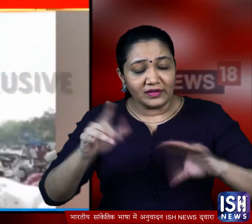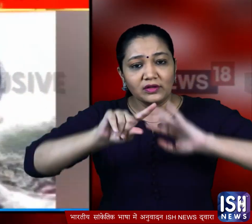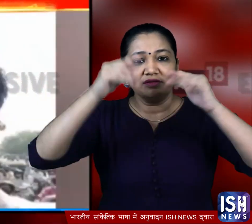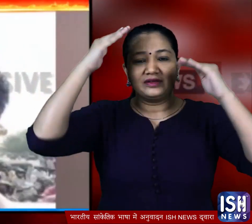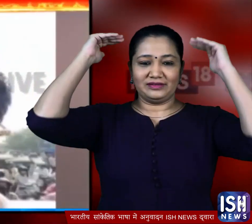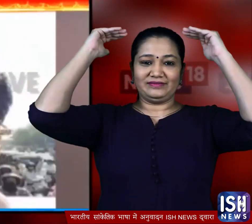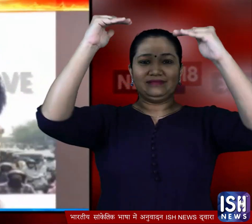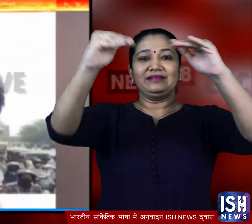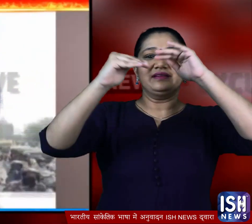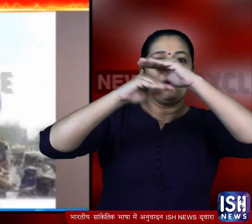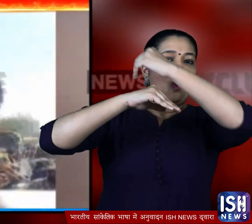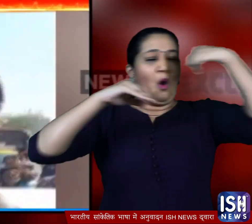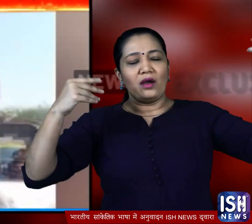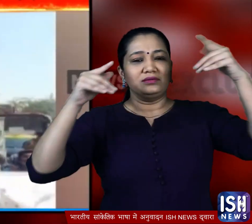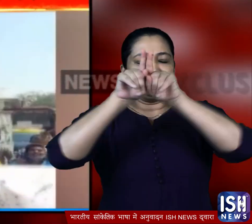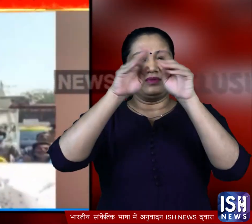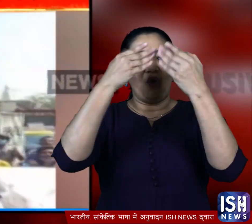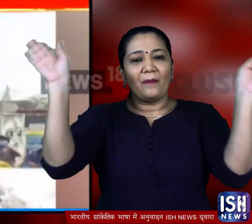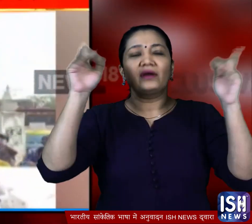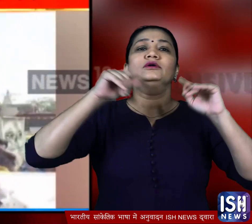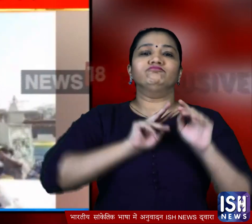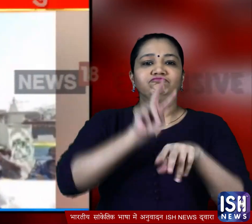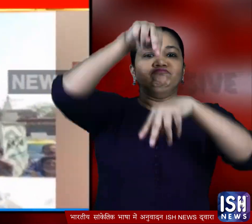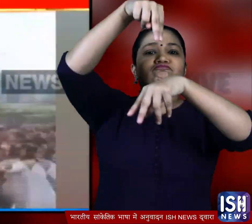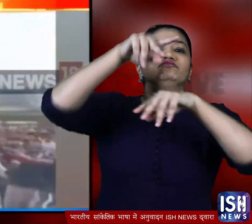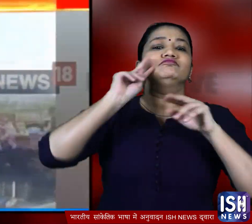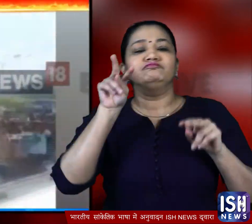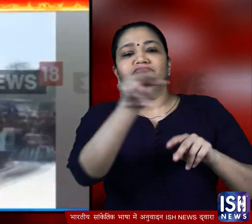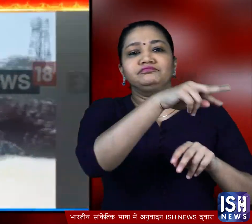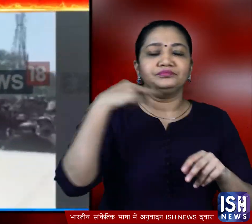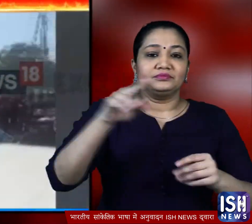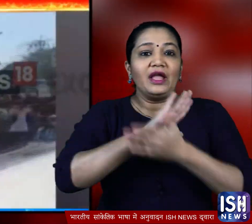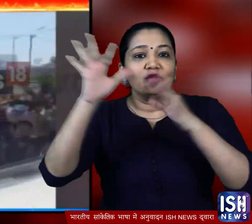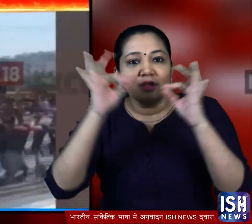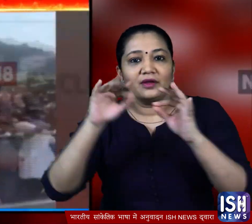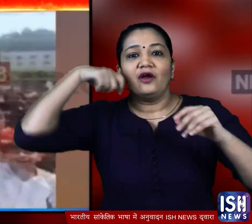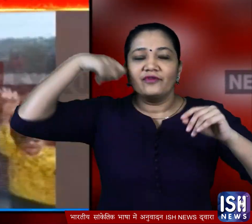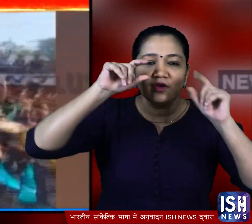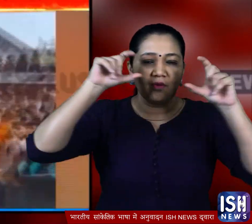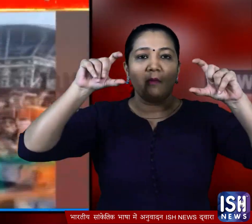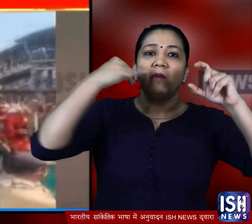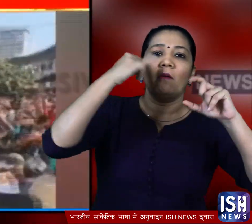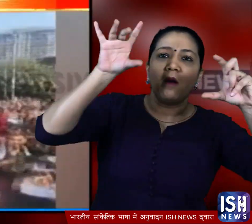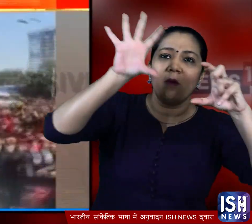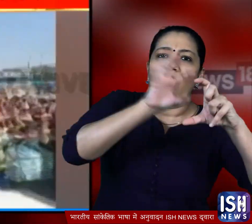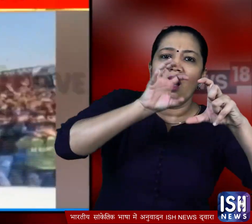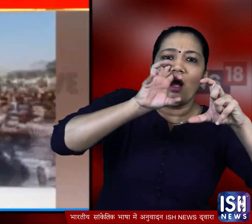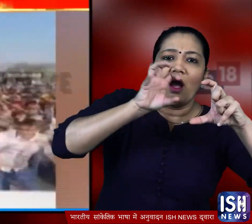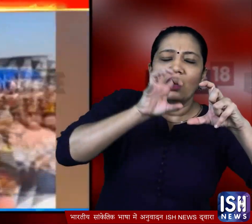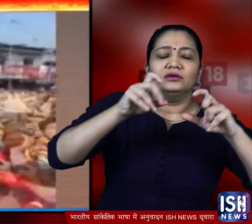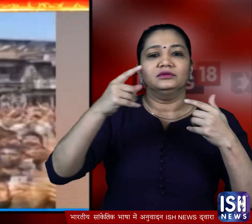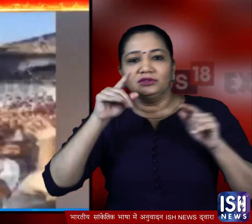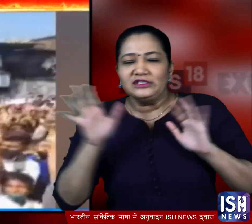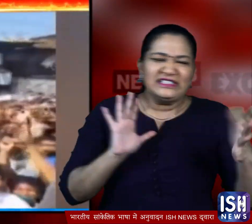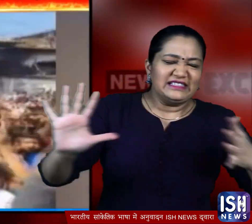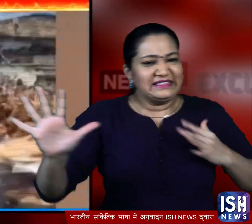का सनरूफ खोलकर बाहर निकल आए। ये देख छात्रों का जोश और बढ़ गया और वो यूट्यूबर हिंदुस्तानी भाऊ का वीडियो मोबाइल में रिकॉर्ड करने के लिए